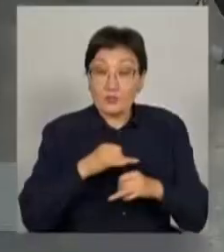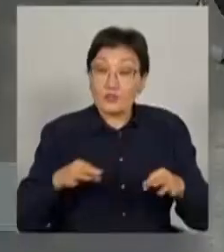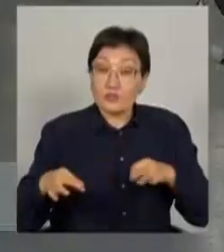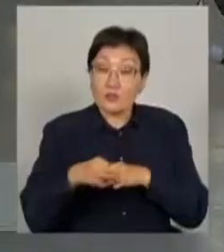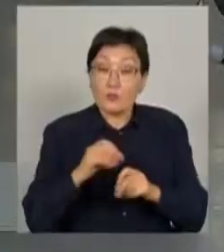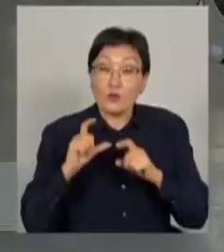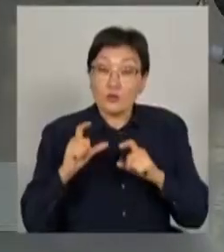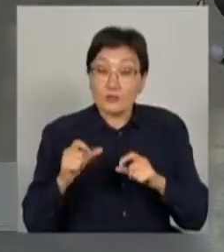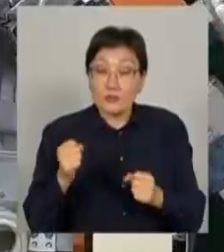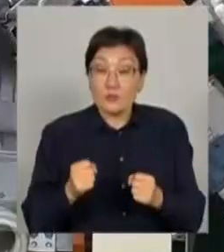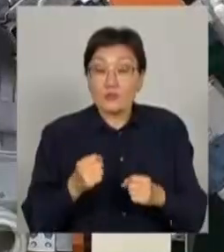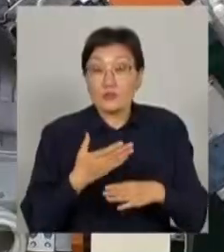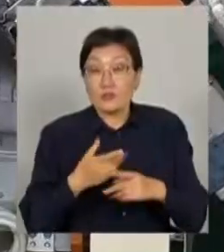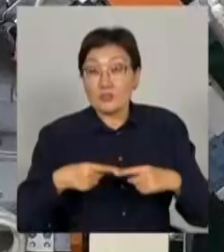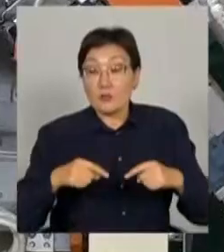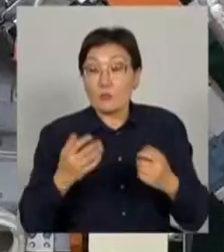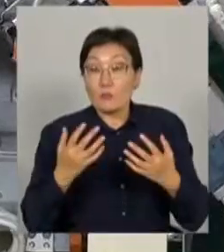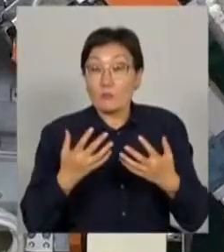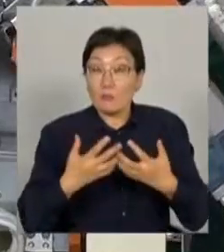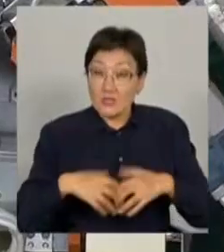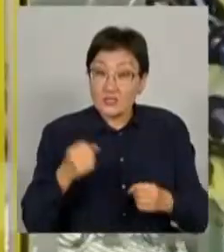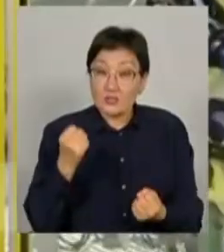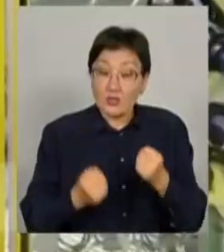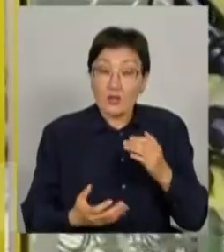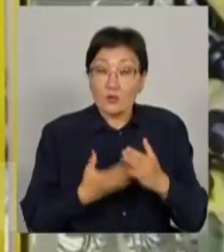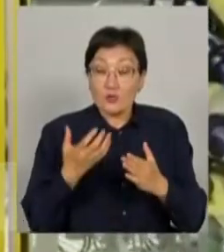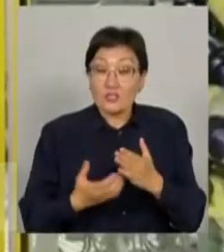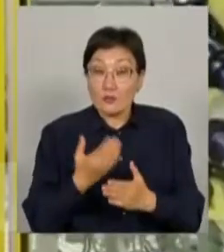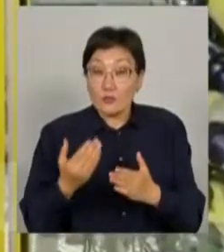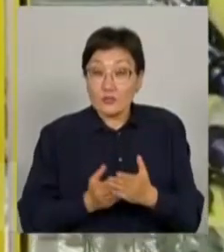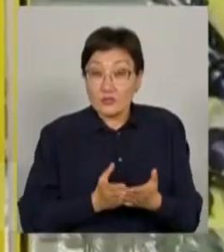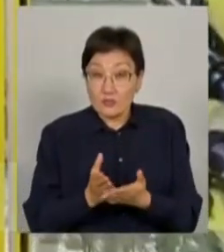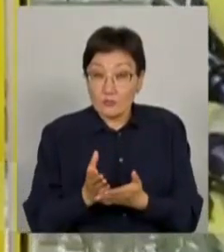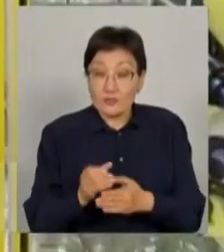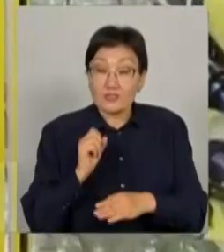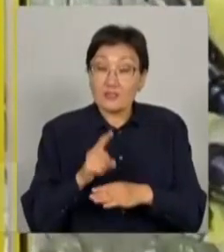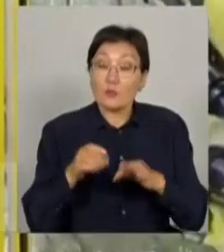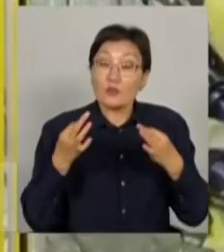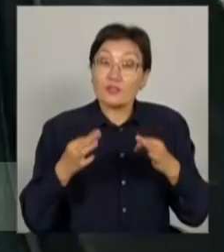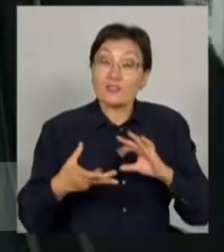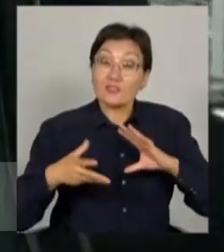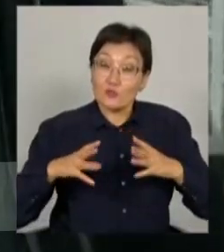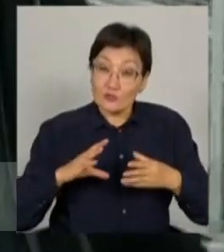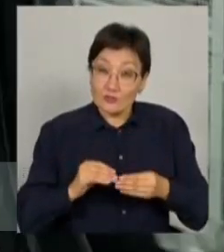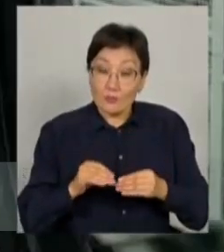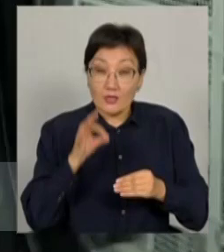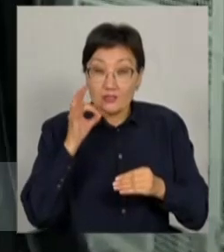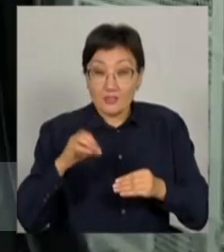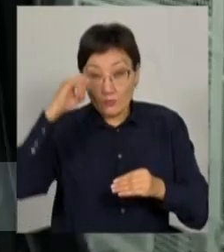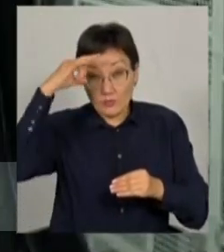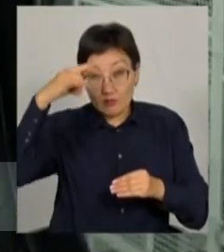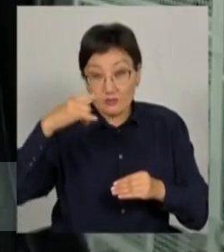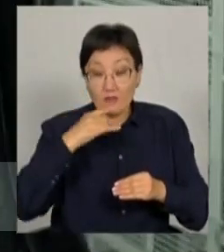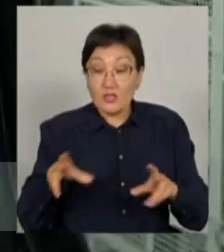в логистике, локализации машиностроения, в горнодобывающей отрасли. Ставить смелые задачи позволяют результаты